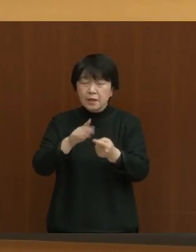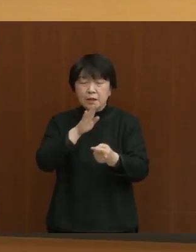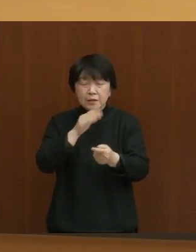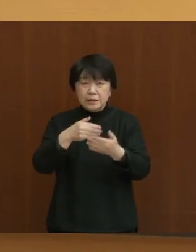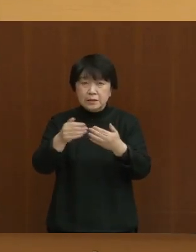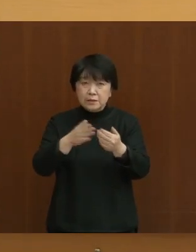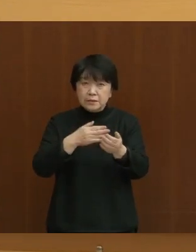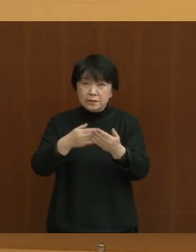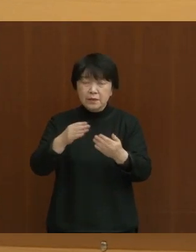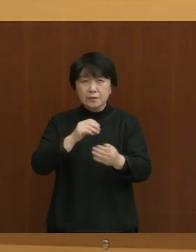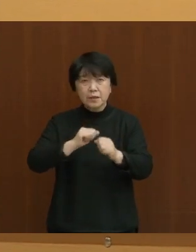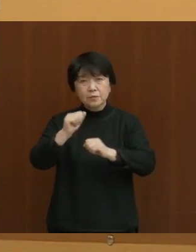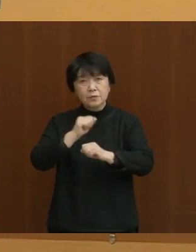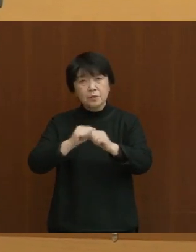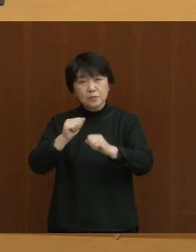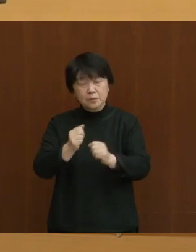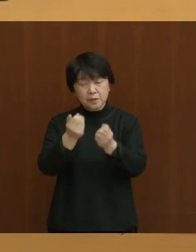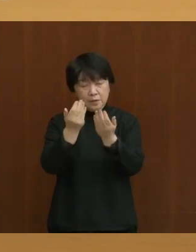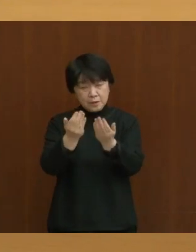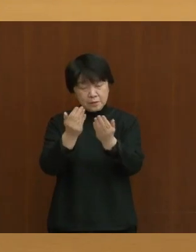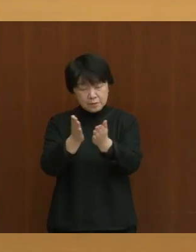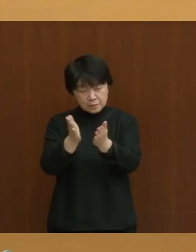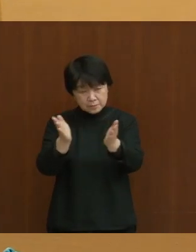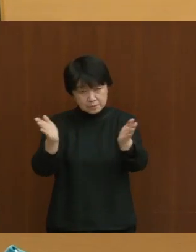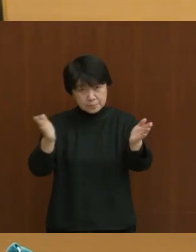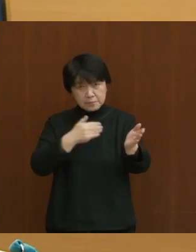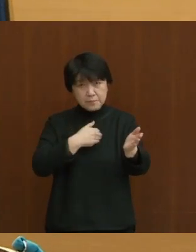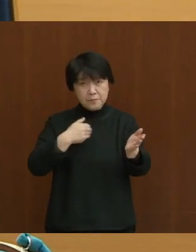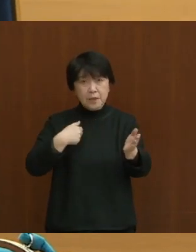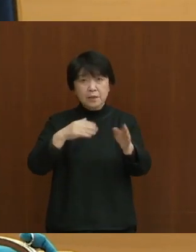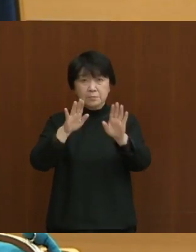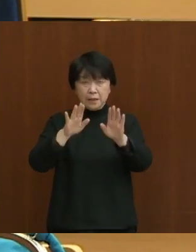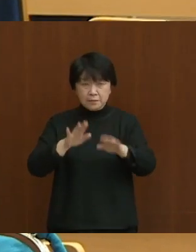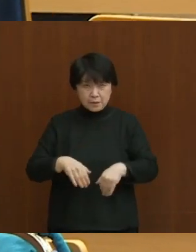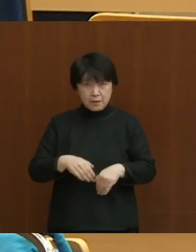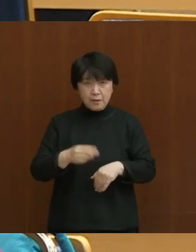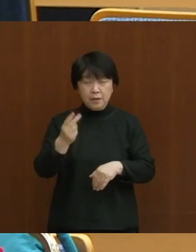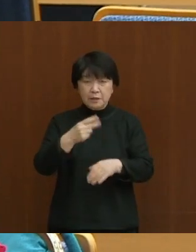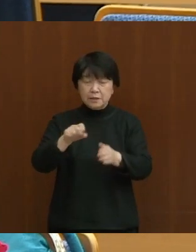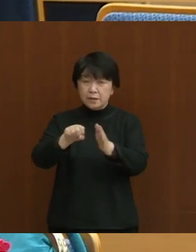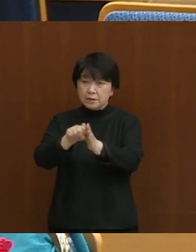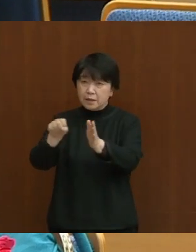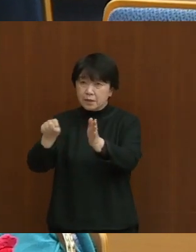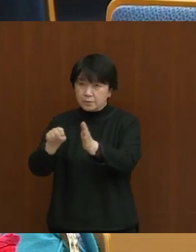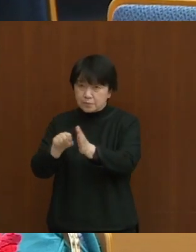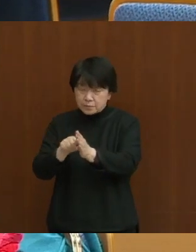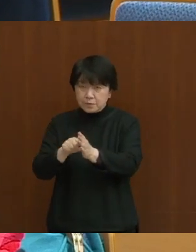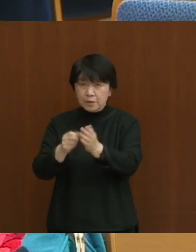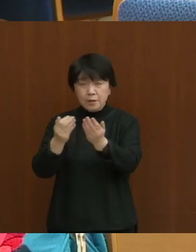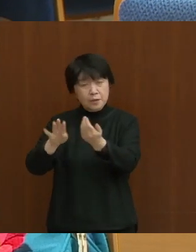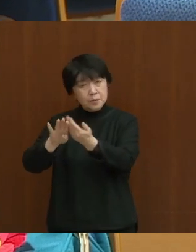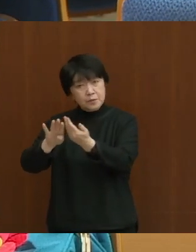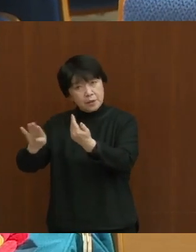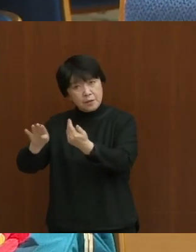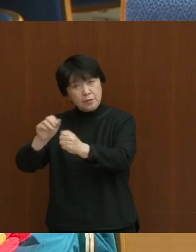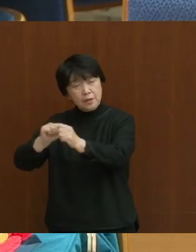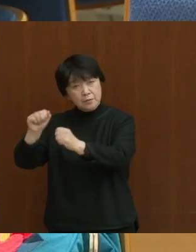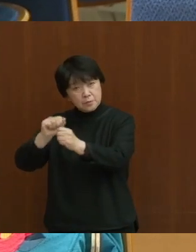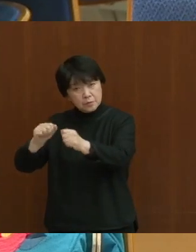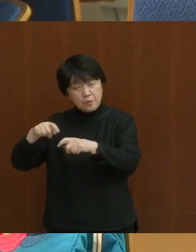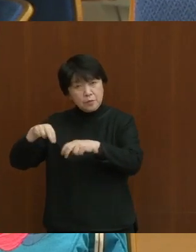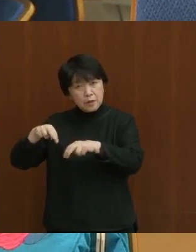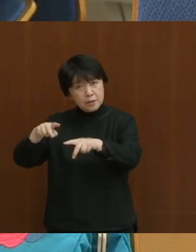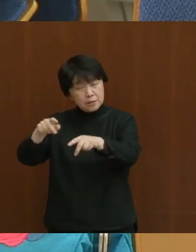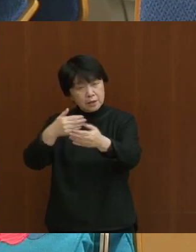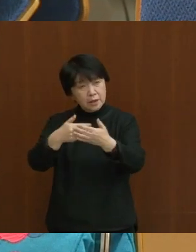学びの幅も広げられました。またサークル、課外活動やボランティアなども経験